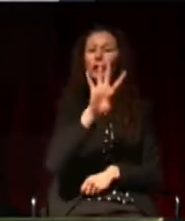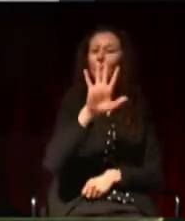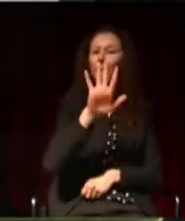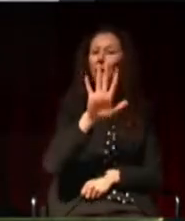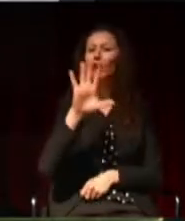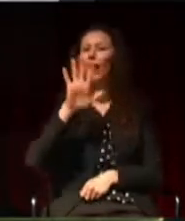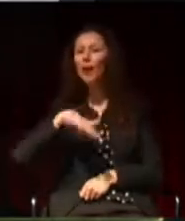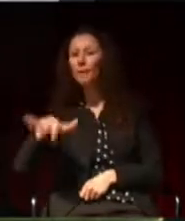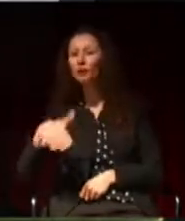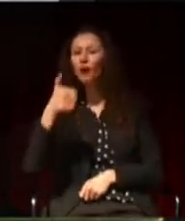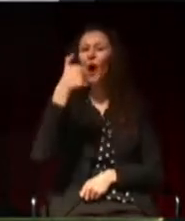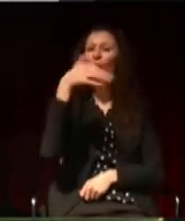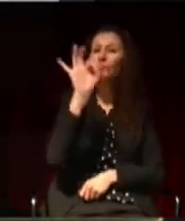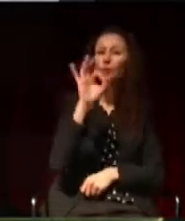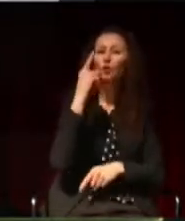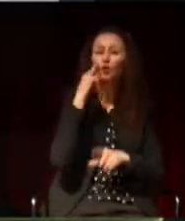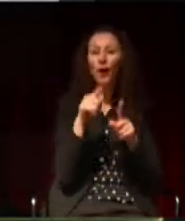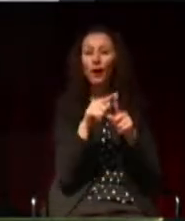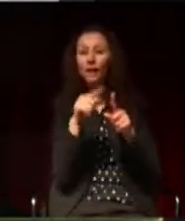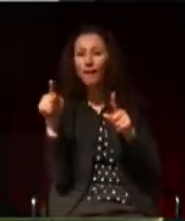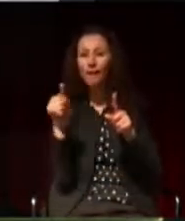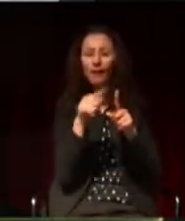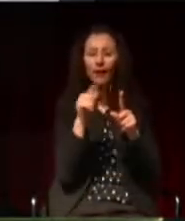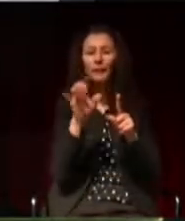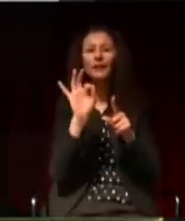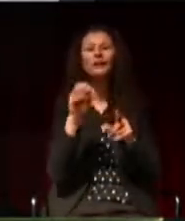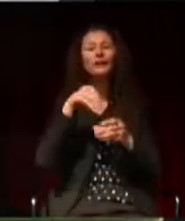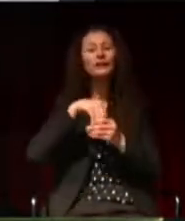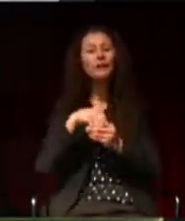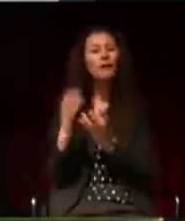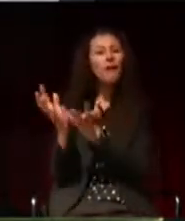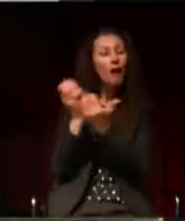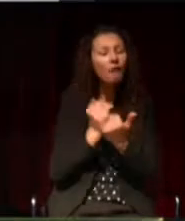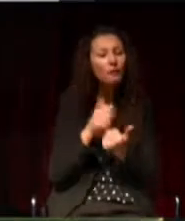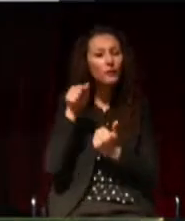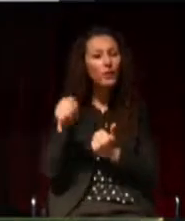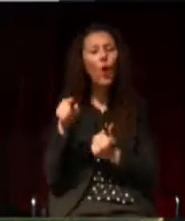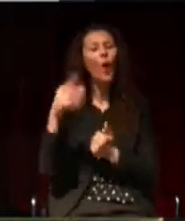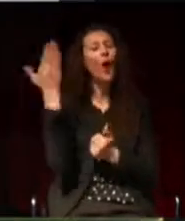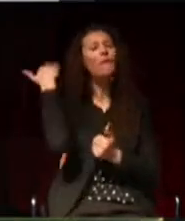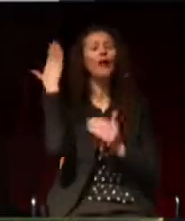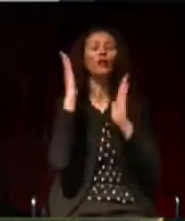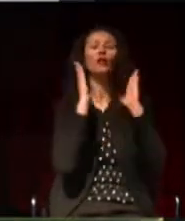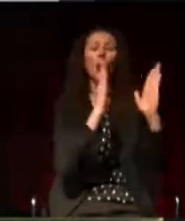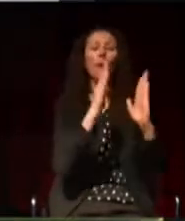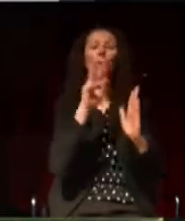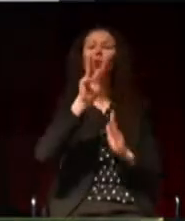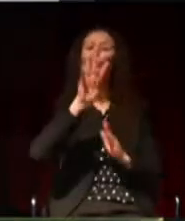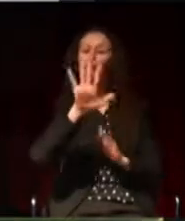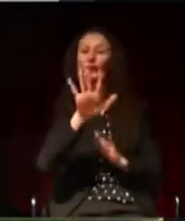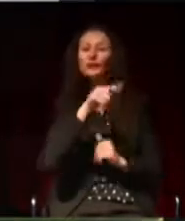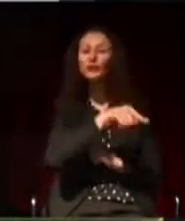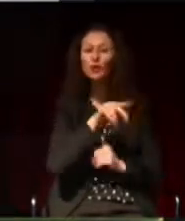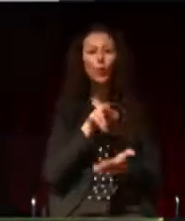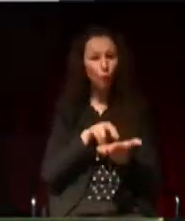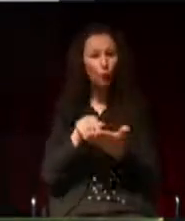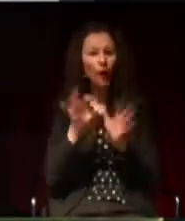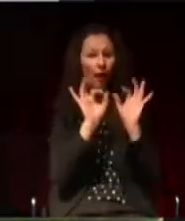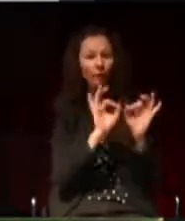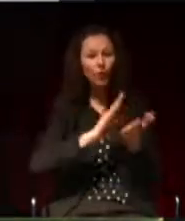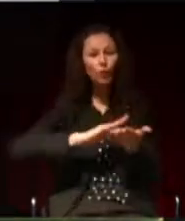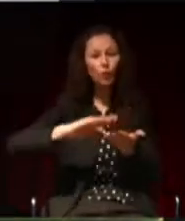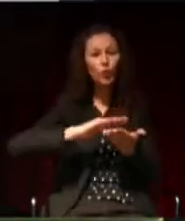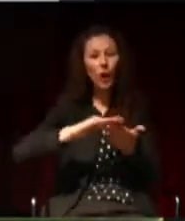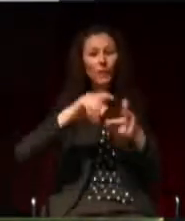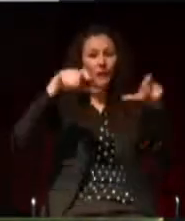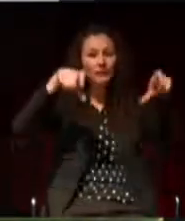%45, 55, 60'lara varan zayiatlar alınmış. Tabii o dönemler %35'lerle yürüyen